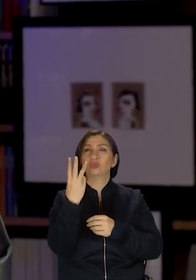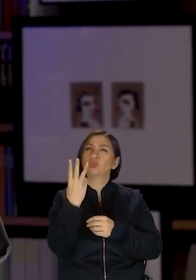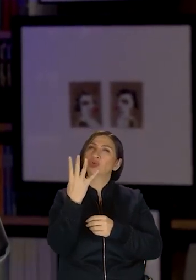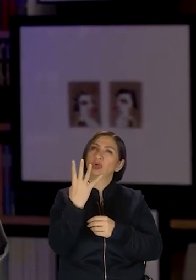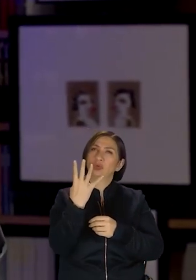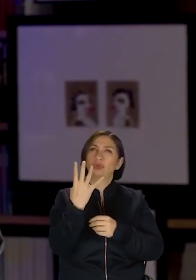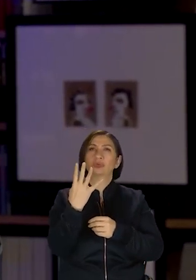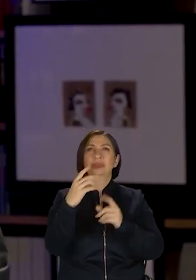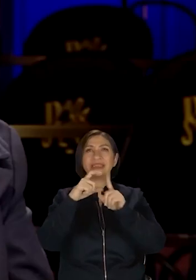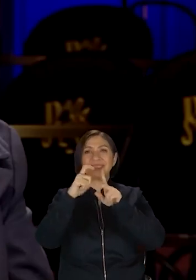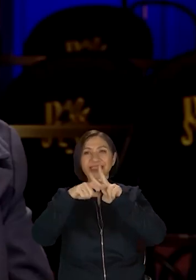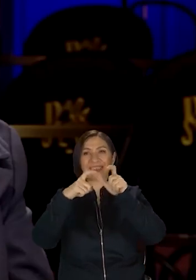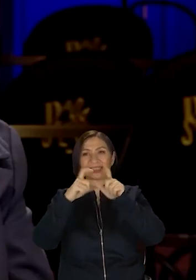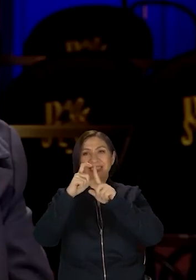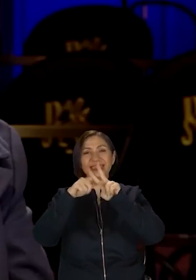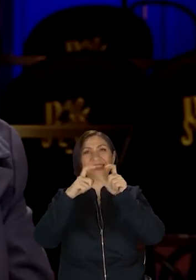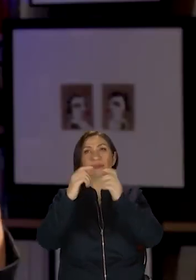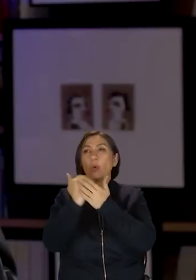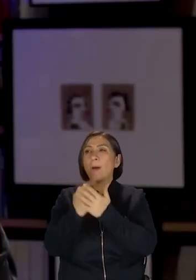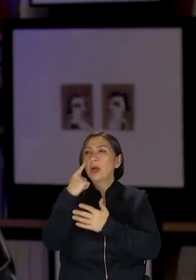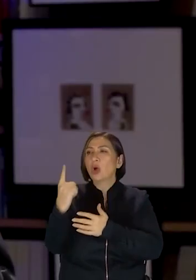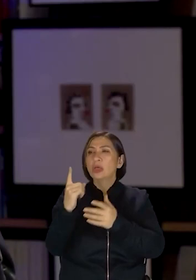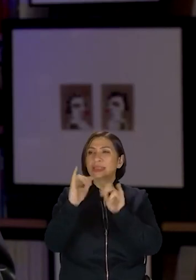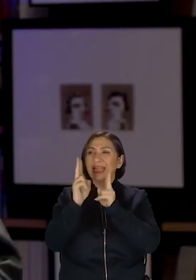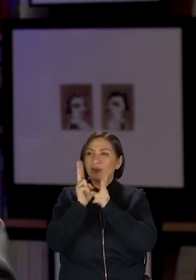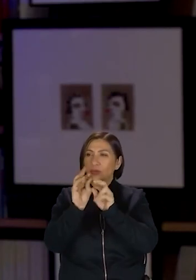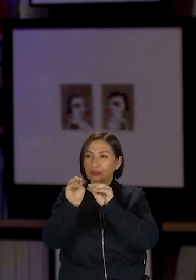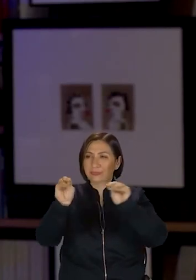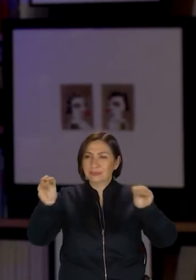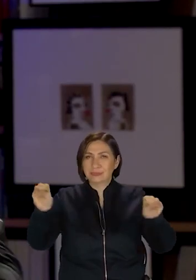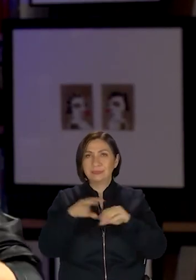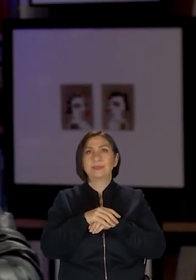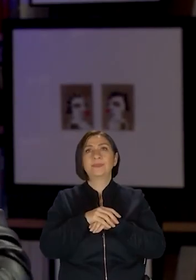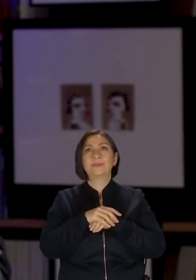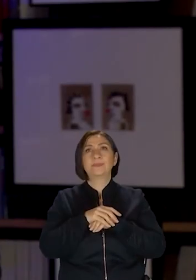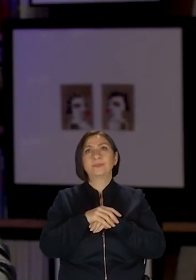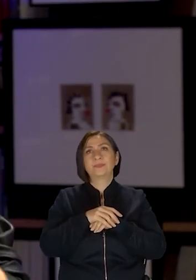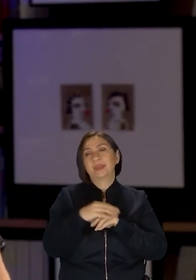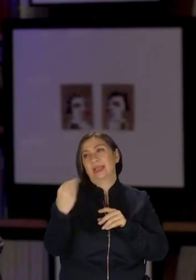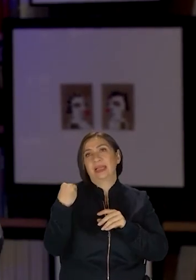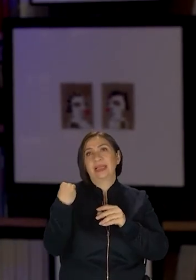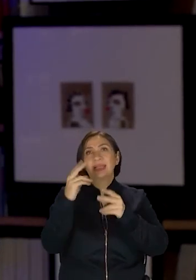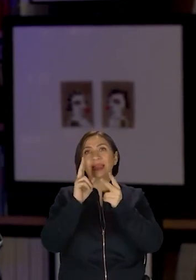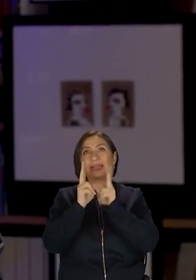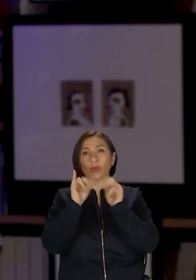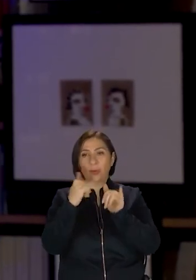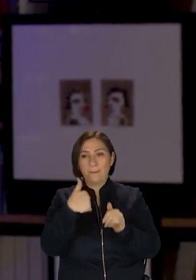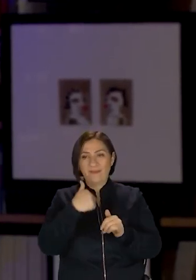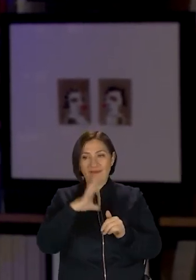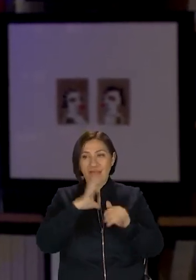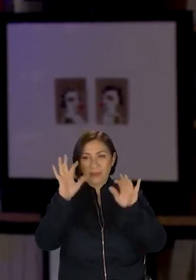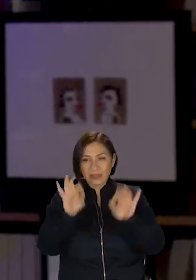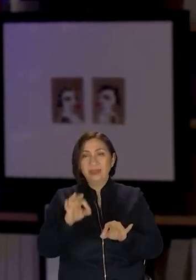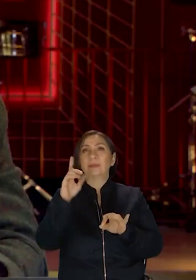ya da 4 oyun. Yani Dastas'ın programına göre zaten hani bütün oyunları serpiştiriyoruz. Yeni oyunumuz olarak da Ben Varım başladığı